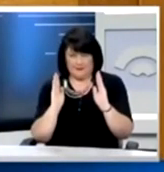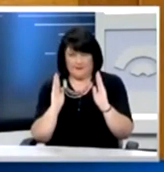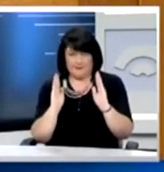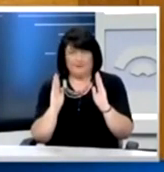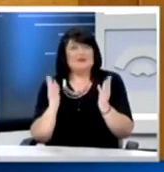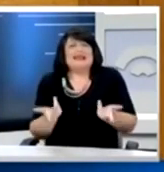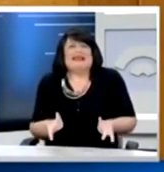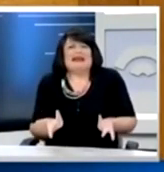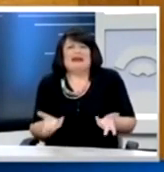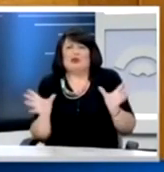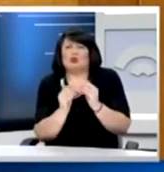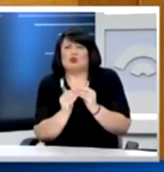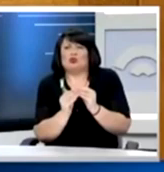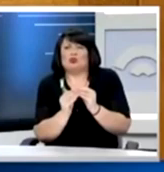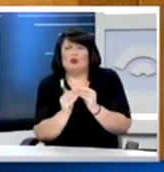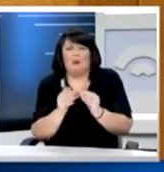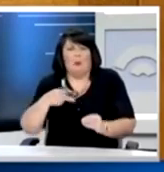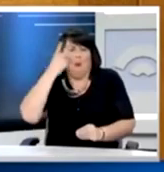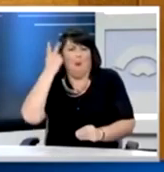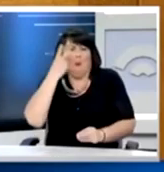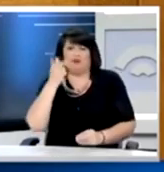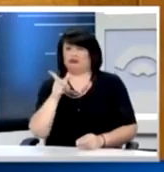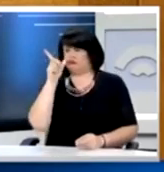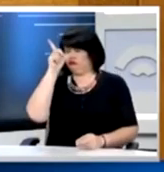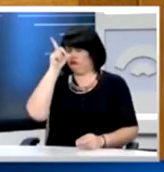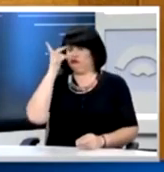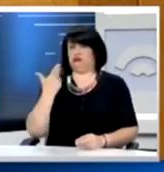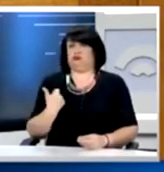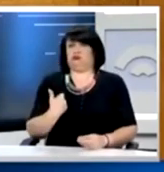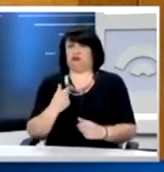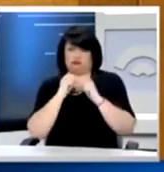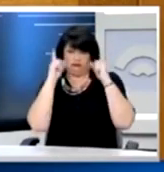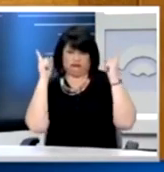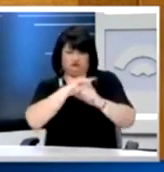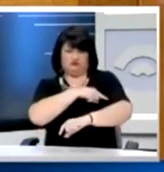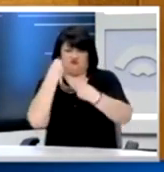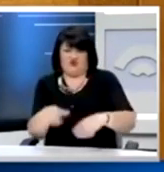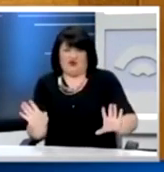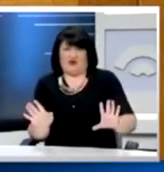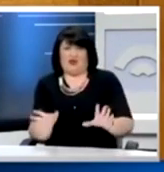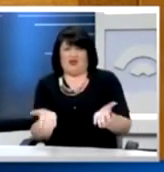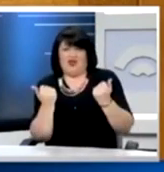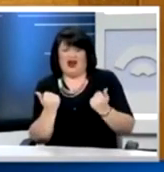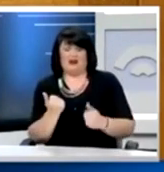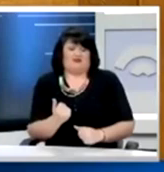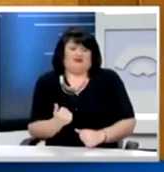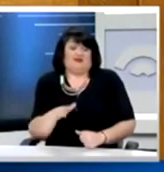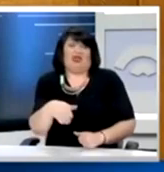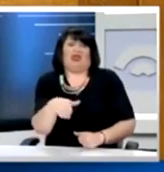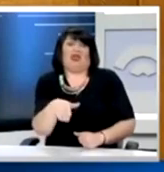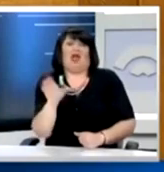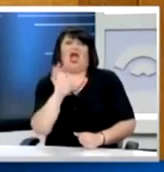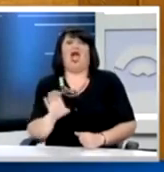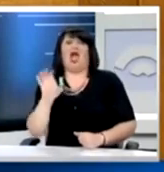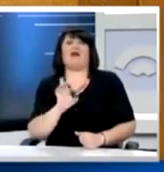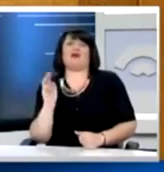се бориме за да ги ублажиме негативните последици, користејќи го како алатка за притисок процесот на интеграција на Скопје во Европската Унија. Мораме да